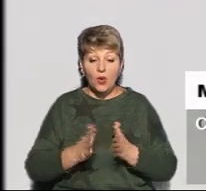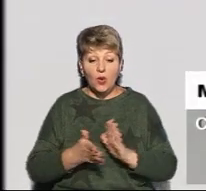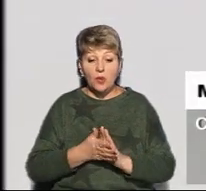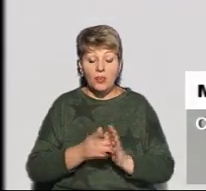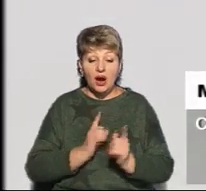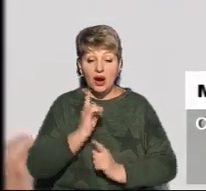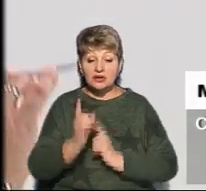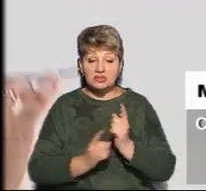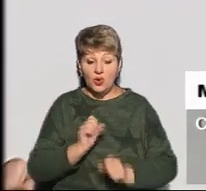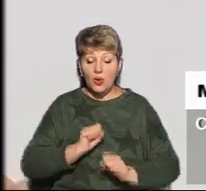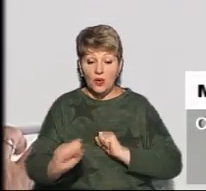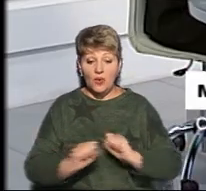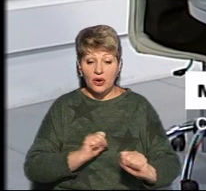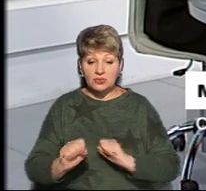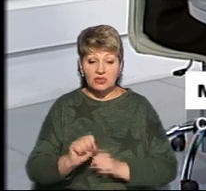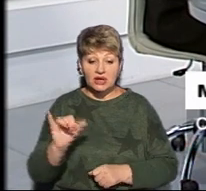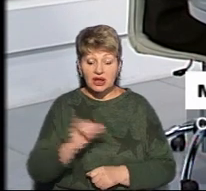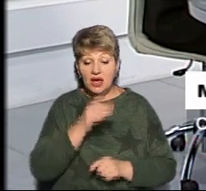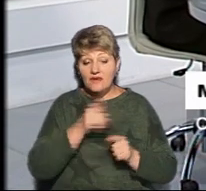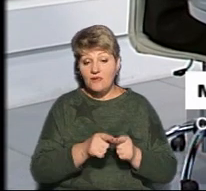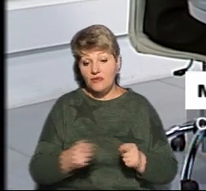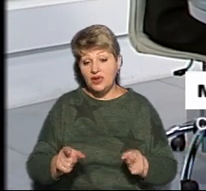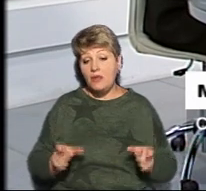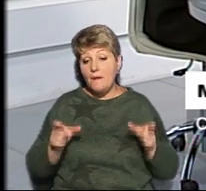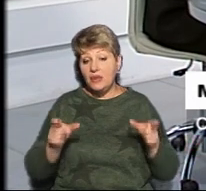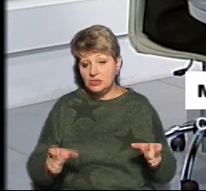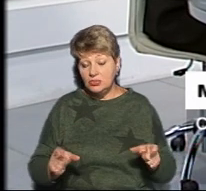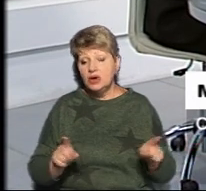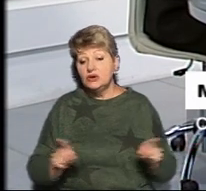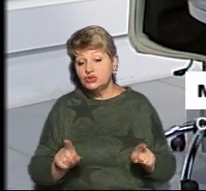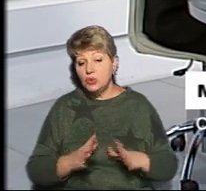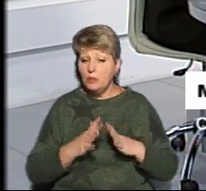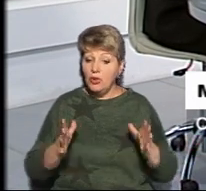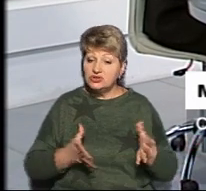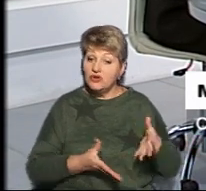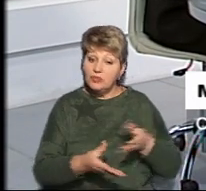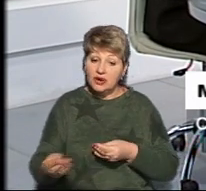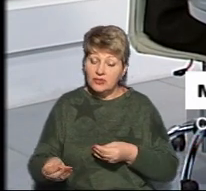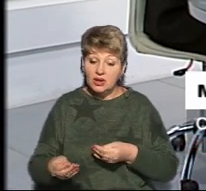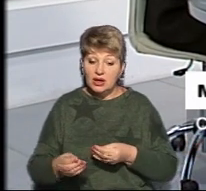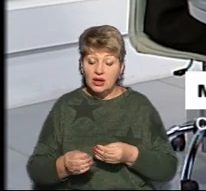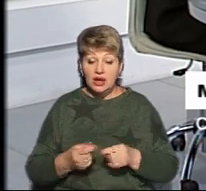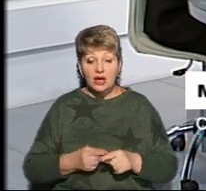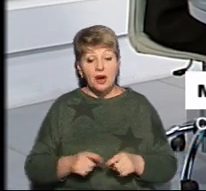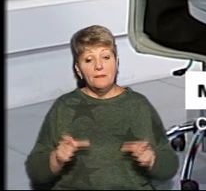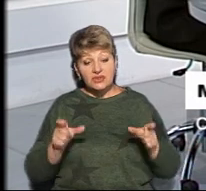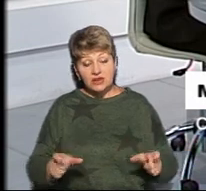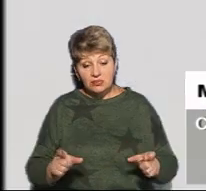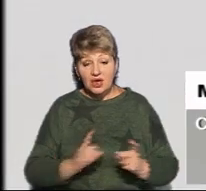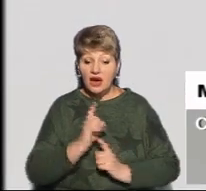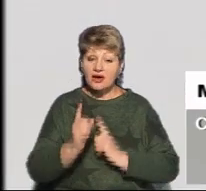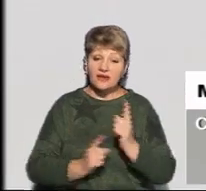реформи адміністративного устрою, також під час пандемії. Що більше вплинуло – пандемія, реформа чи складність самого